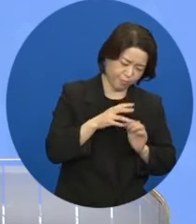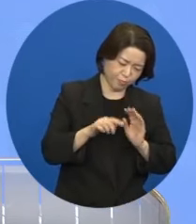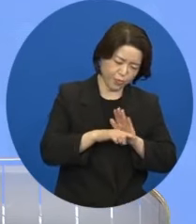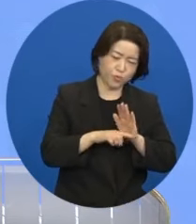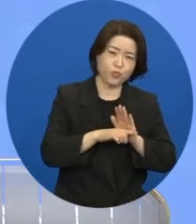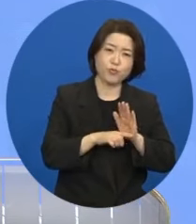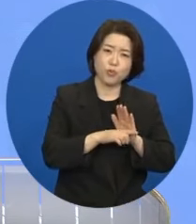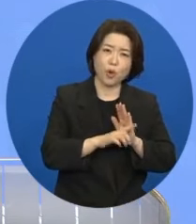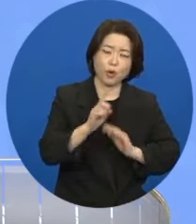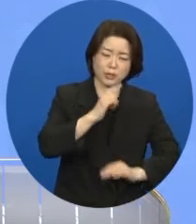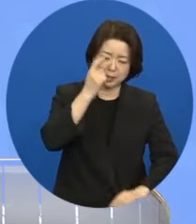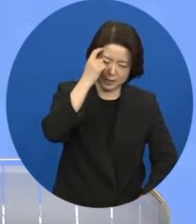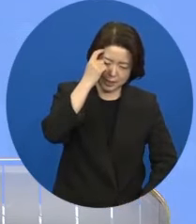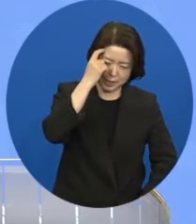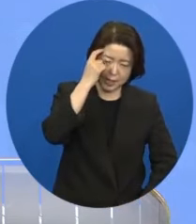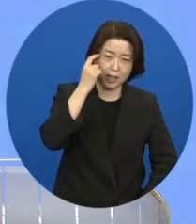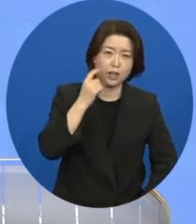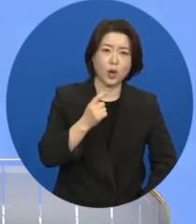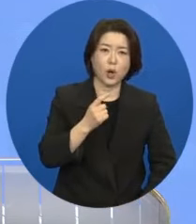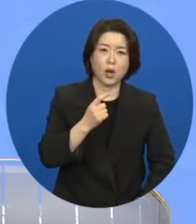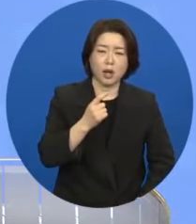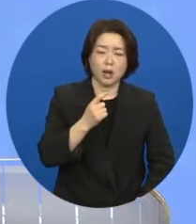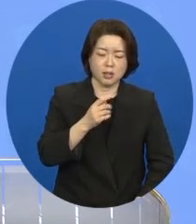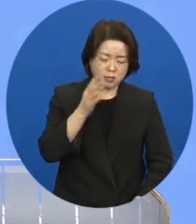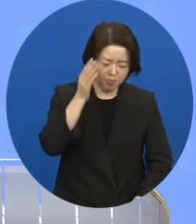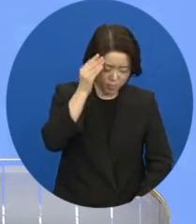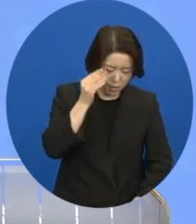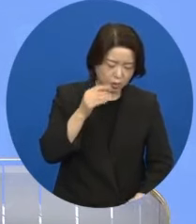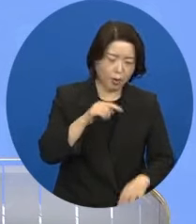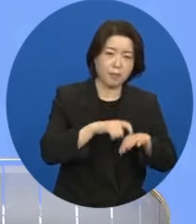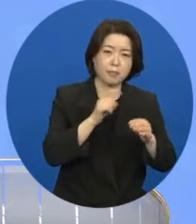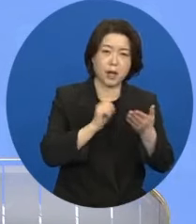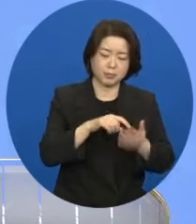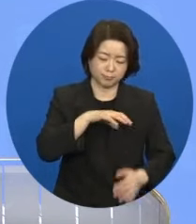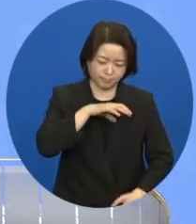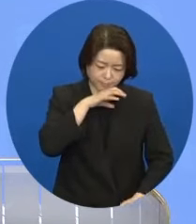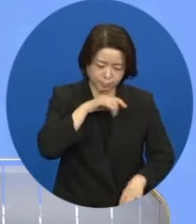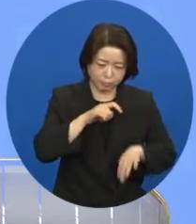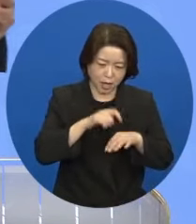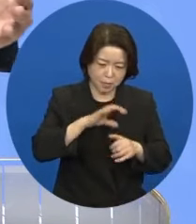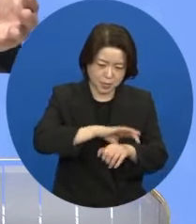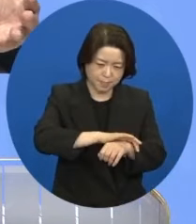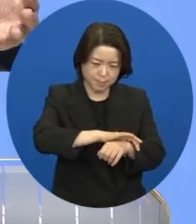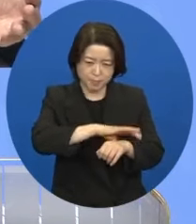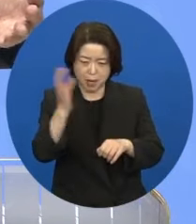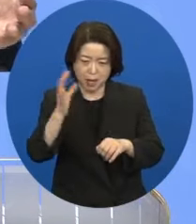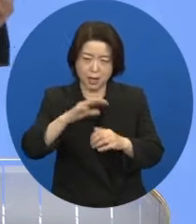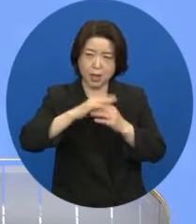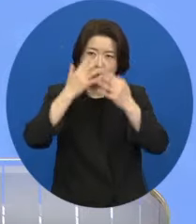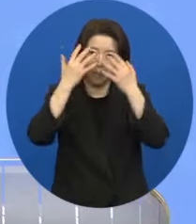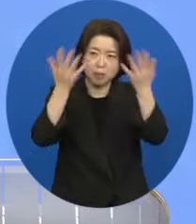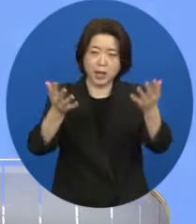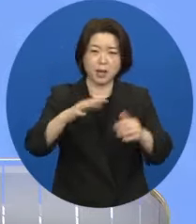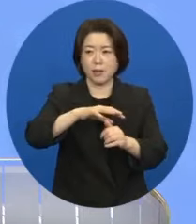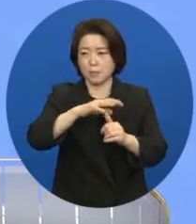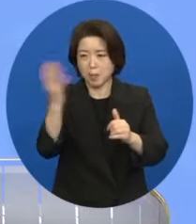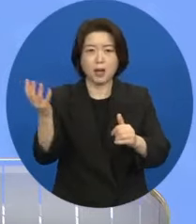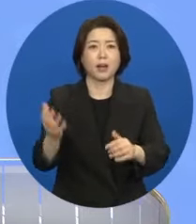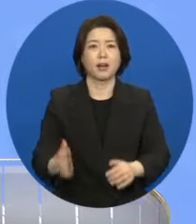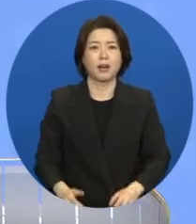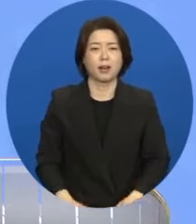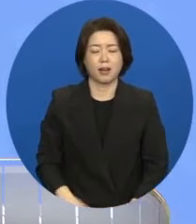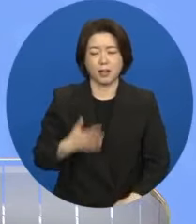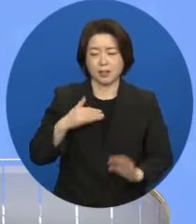어떤 생각들과 미한 마음과 망하는 사슬이 풀어지고 하나님이 내 삶에 여전히